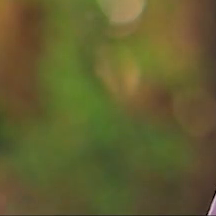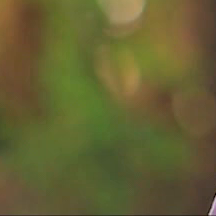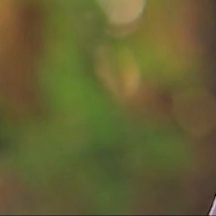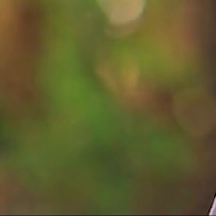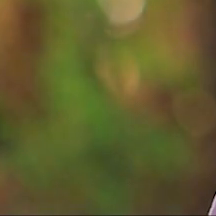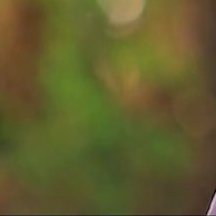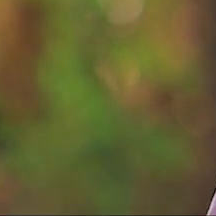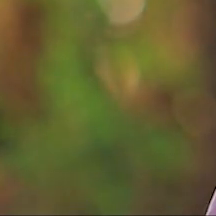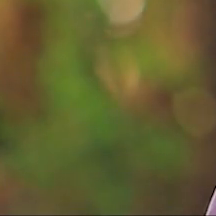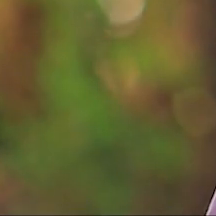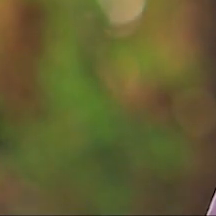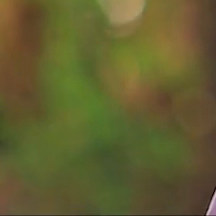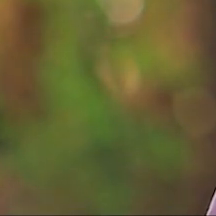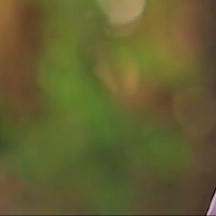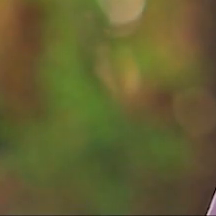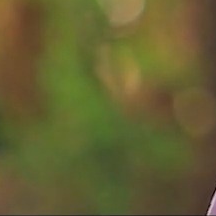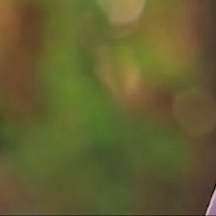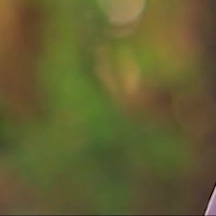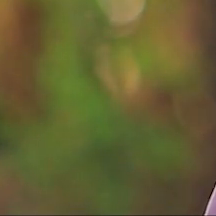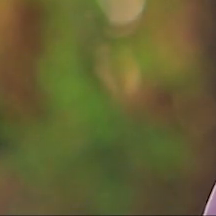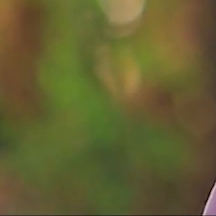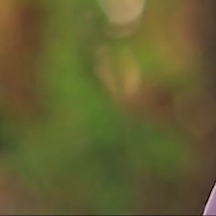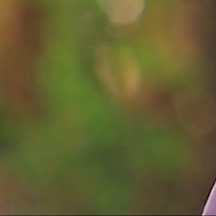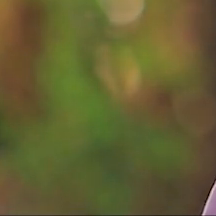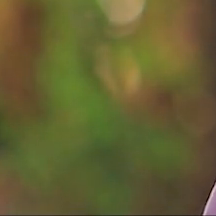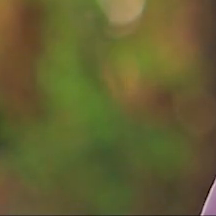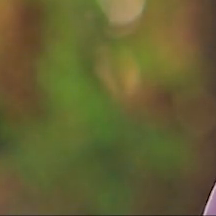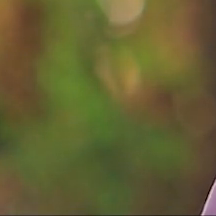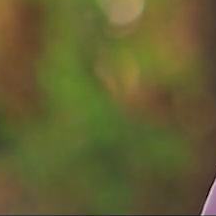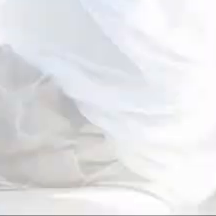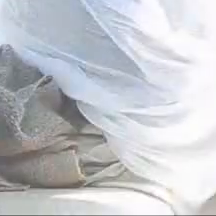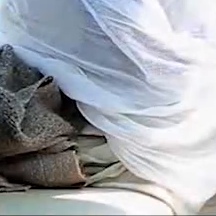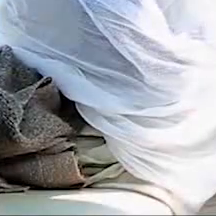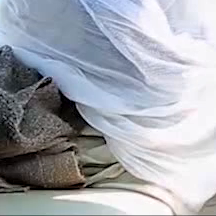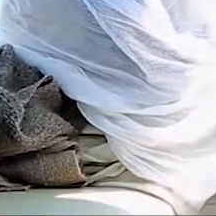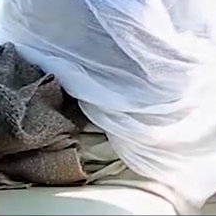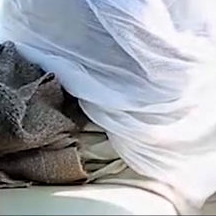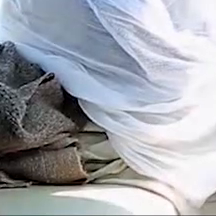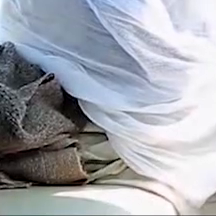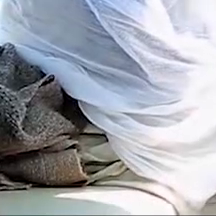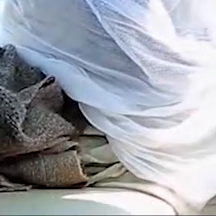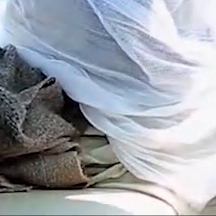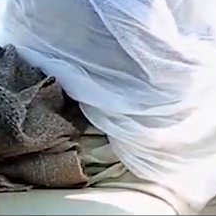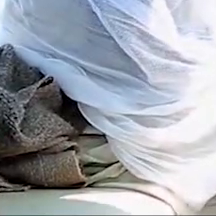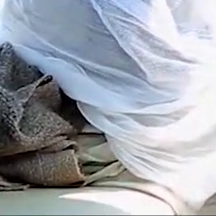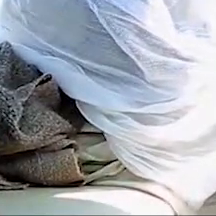ሁላችንም ወደ ዓለም ከመሄድ ከዚህ ባለው በተቻለው መራዳት